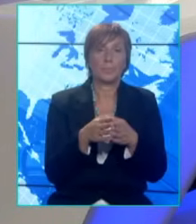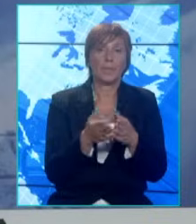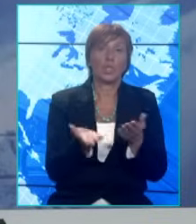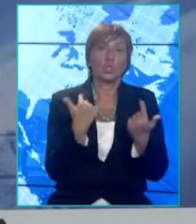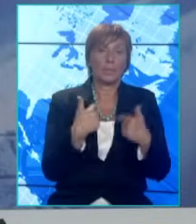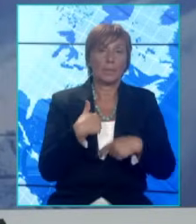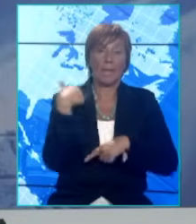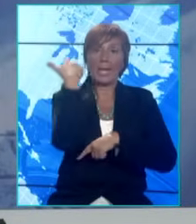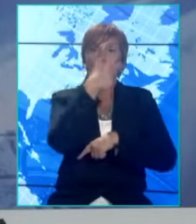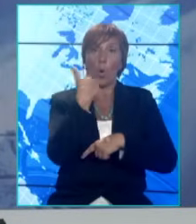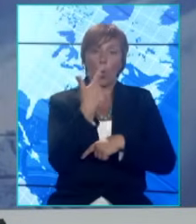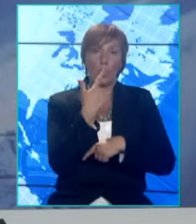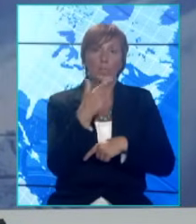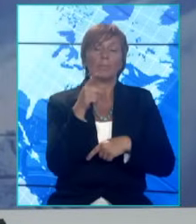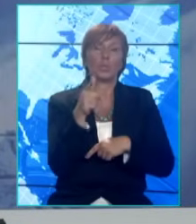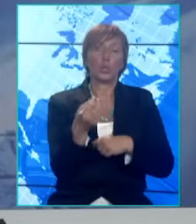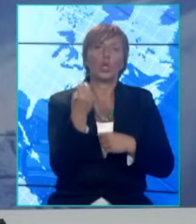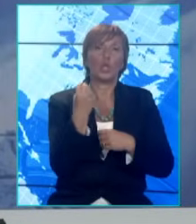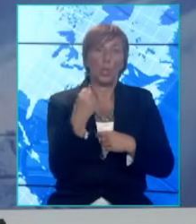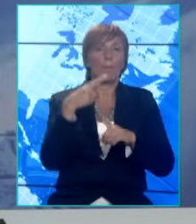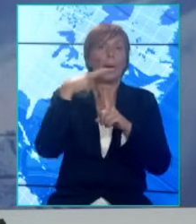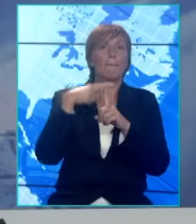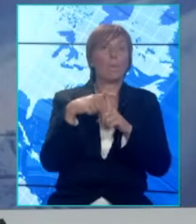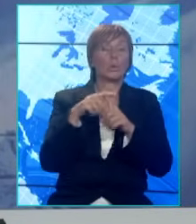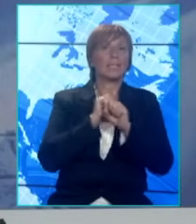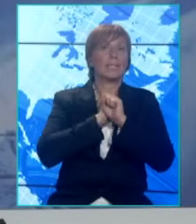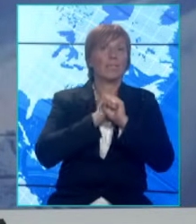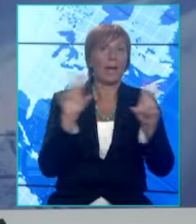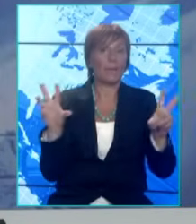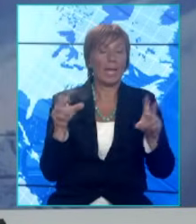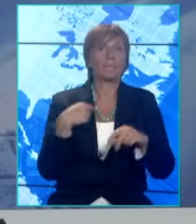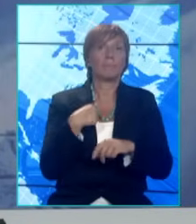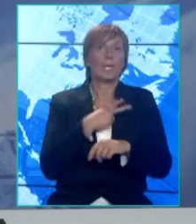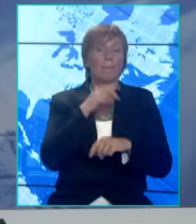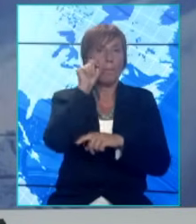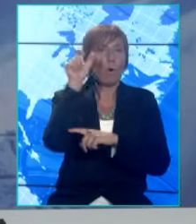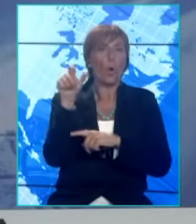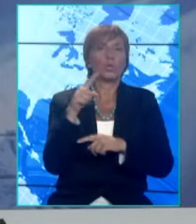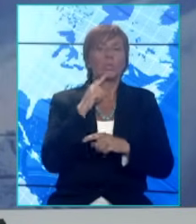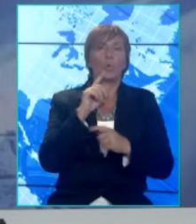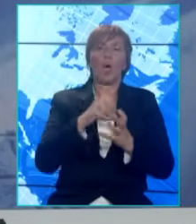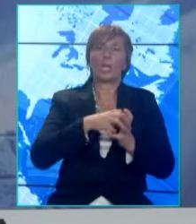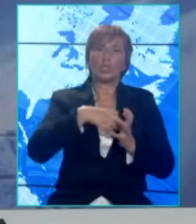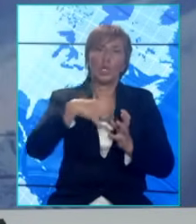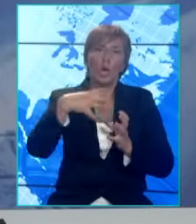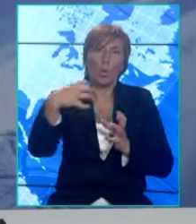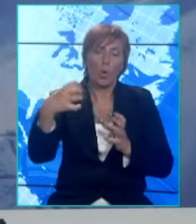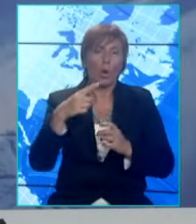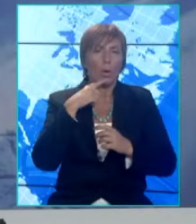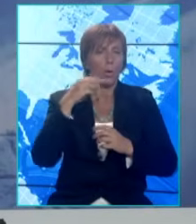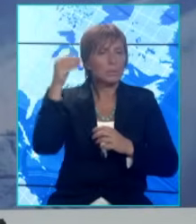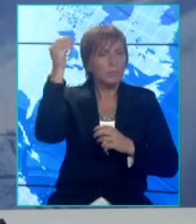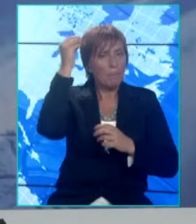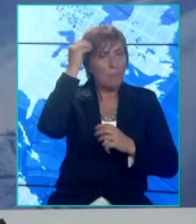Što se mene osobno tiče, to je jako dobra i pozitivna vijest. Imamo osobu koja će u kontinuitetu i kroz tu institucionalnu